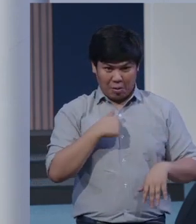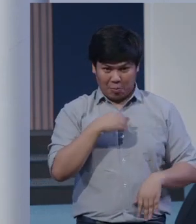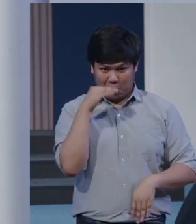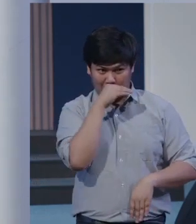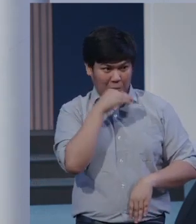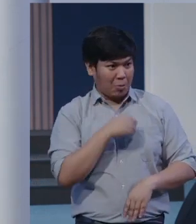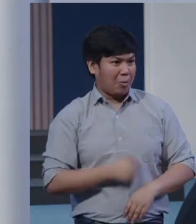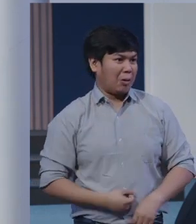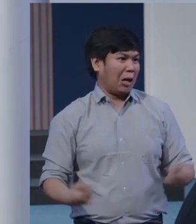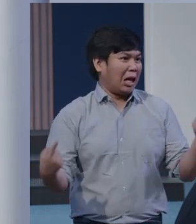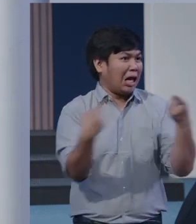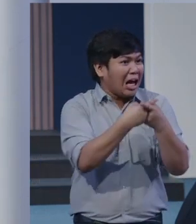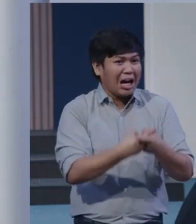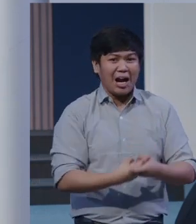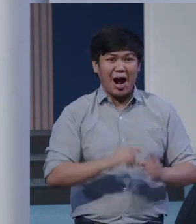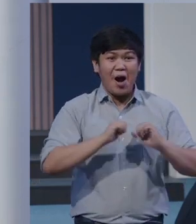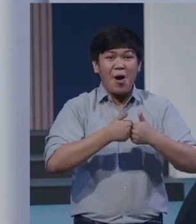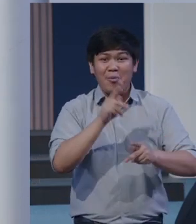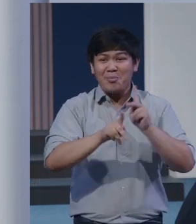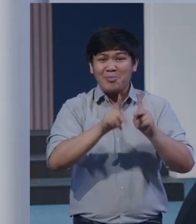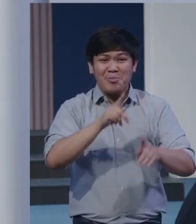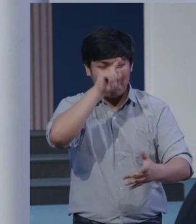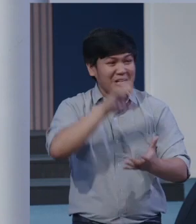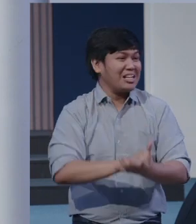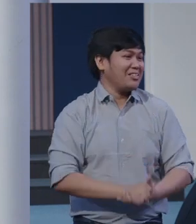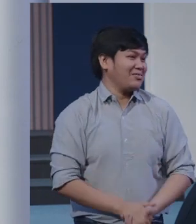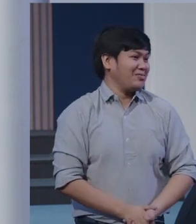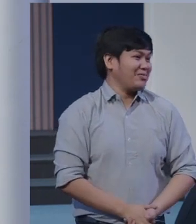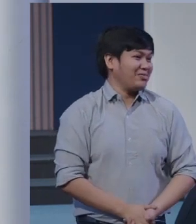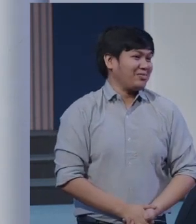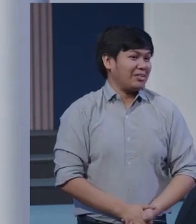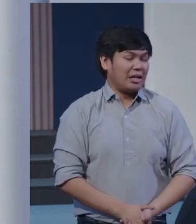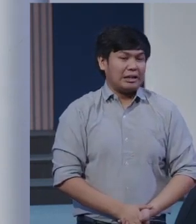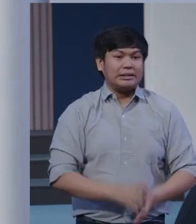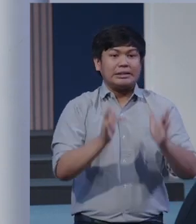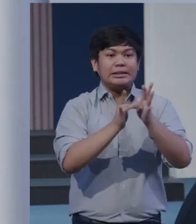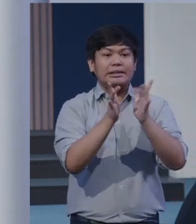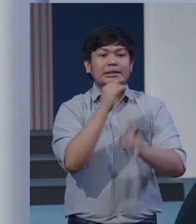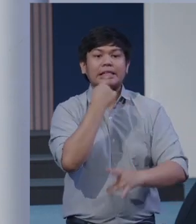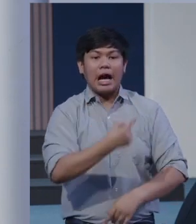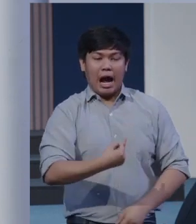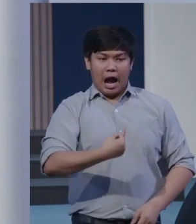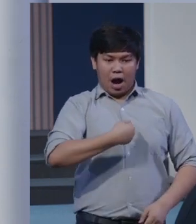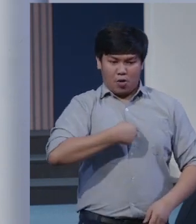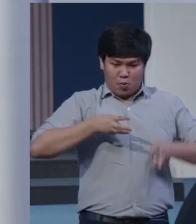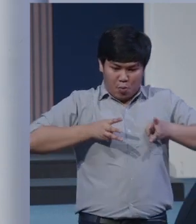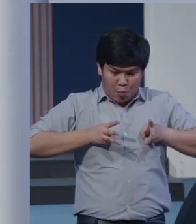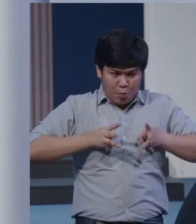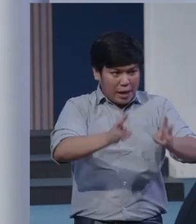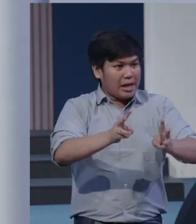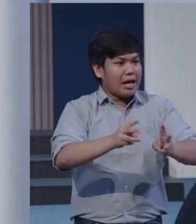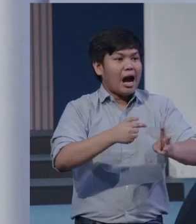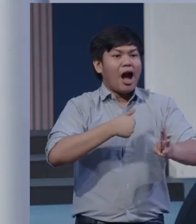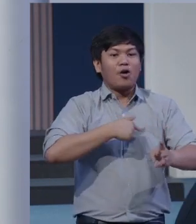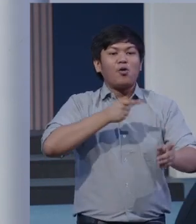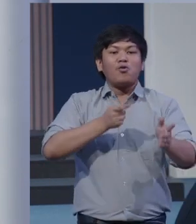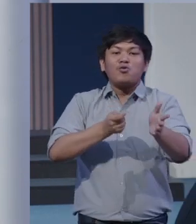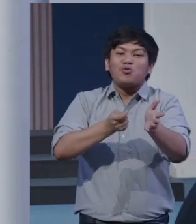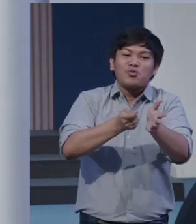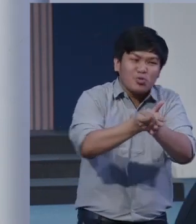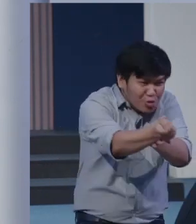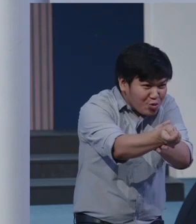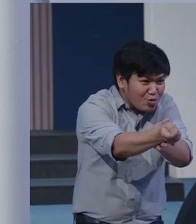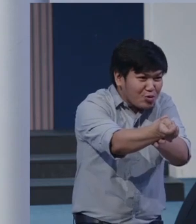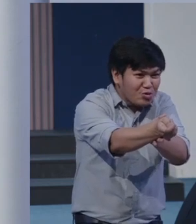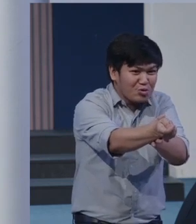sabi ni Jesus I am the way the truth and the life Kung tayo ay nasa